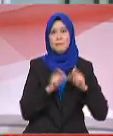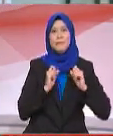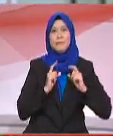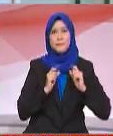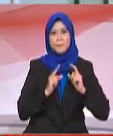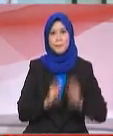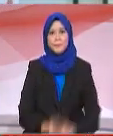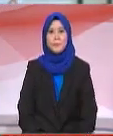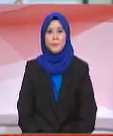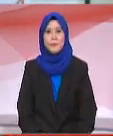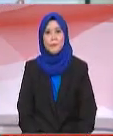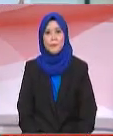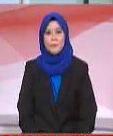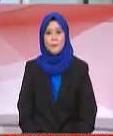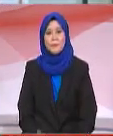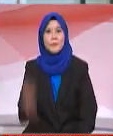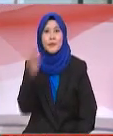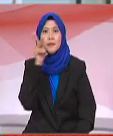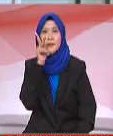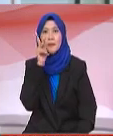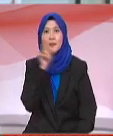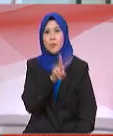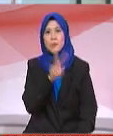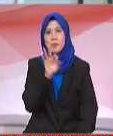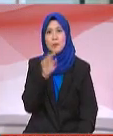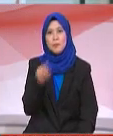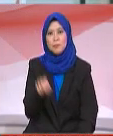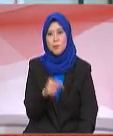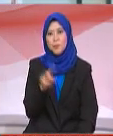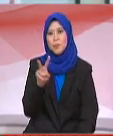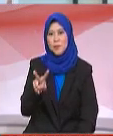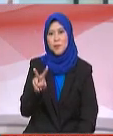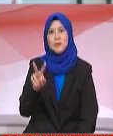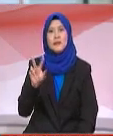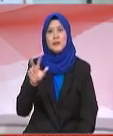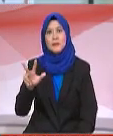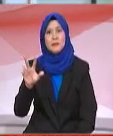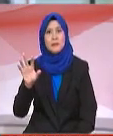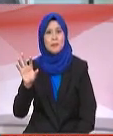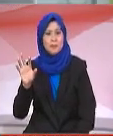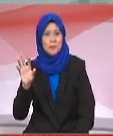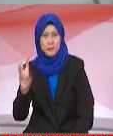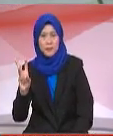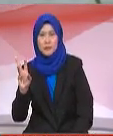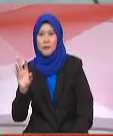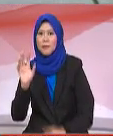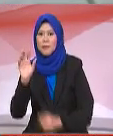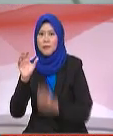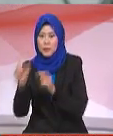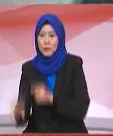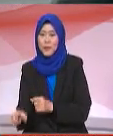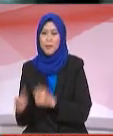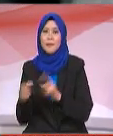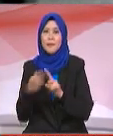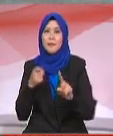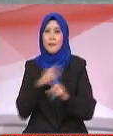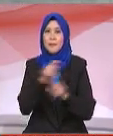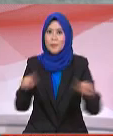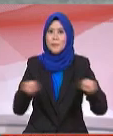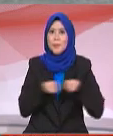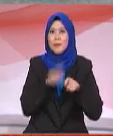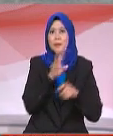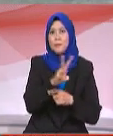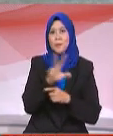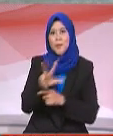persendirian. Di Kedah, seramai 29,936 calon mengambil SPM di 263 pusat